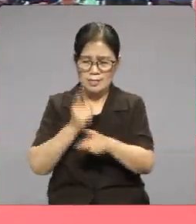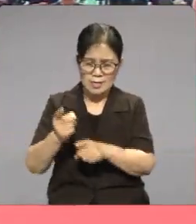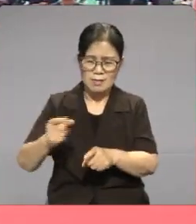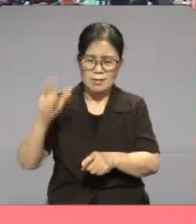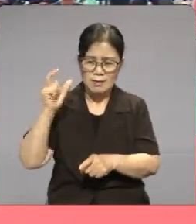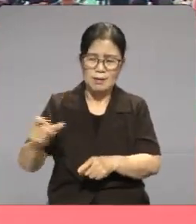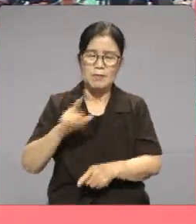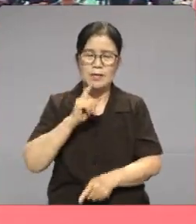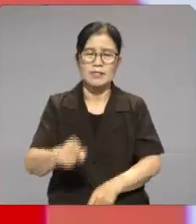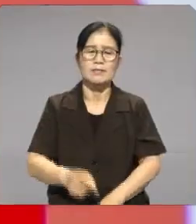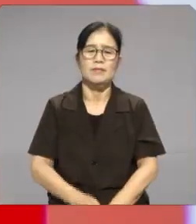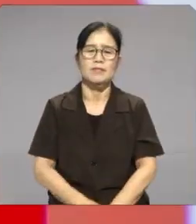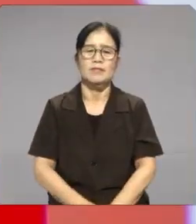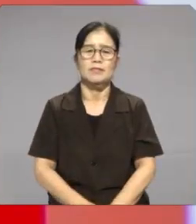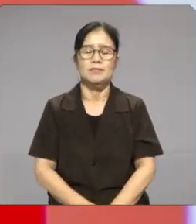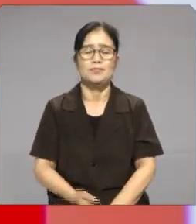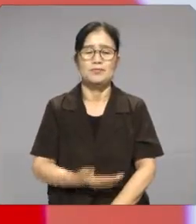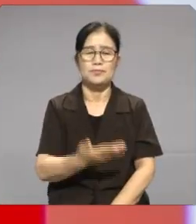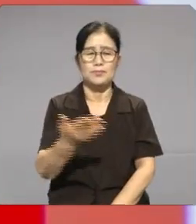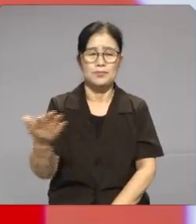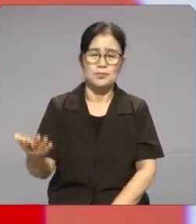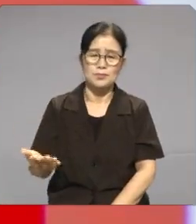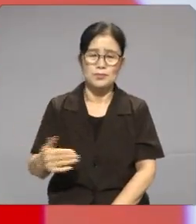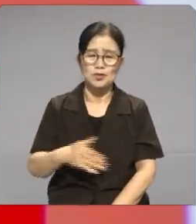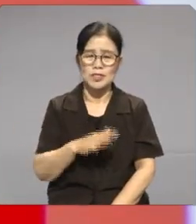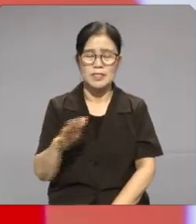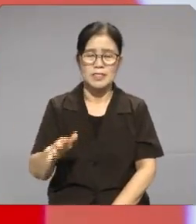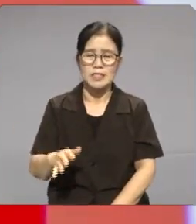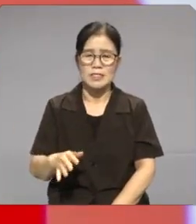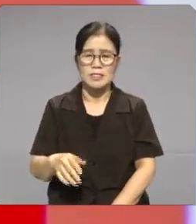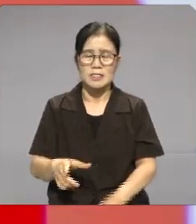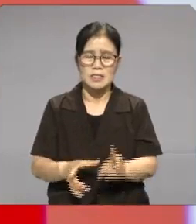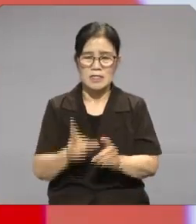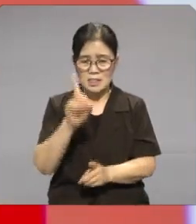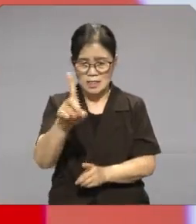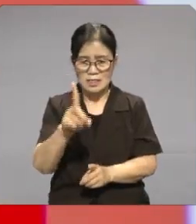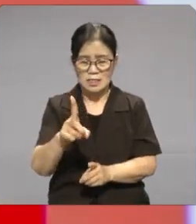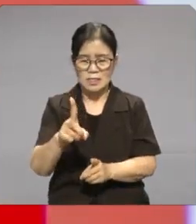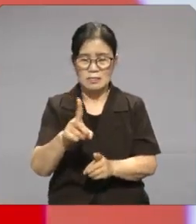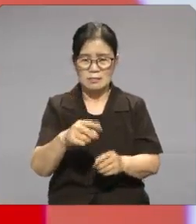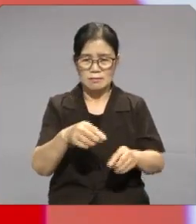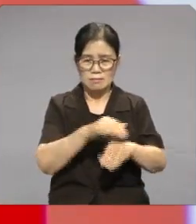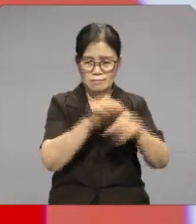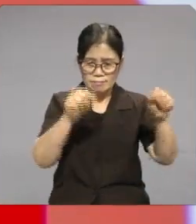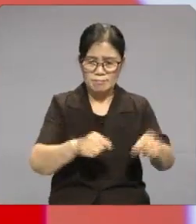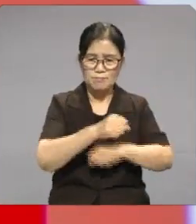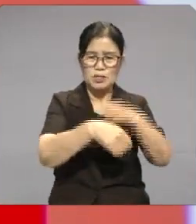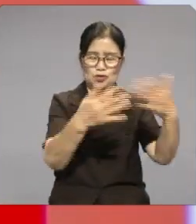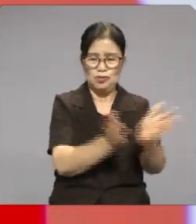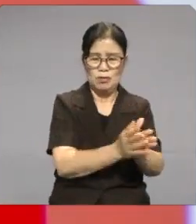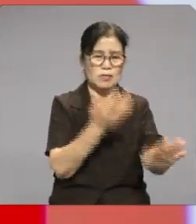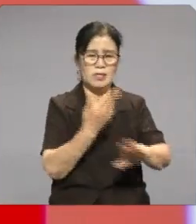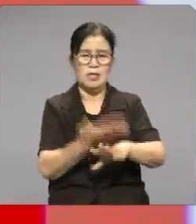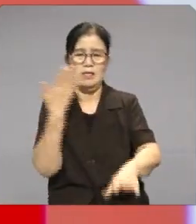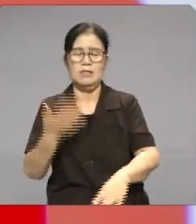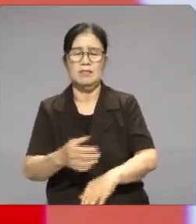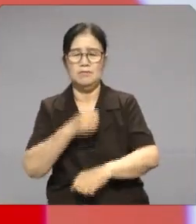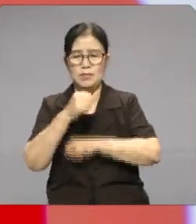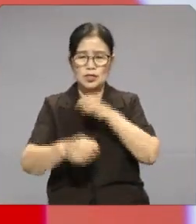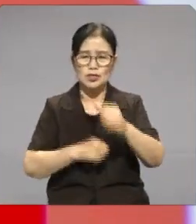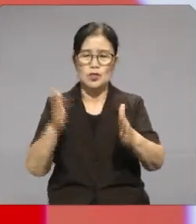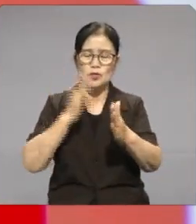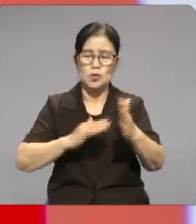주장했습니다. 여러분, 우리는 일극 체제인 민주당과 다릅니다.